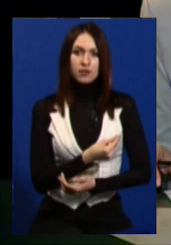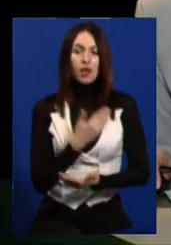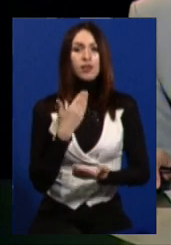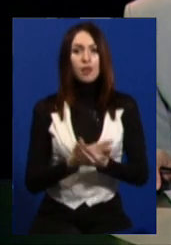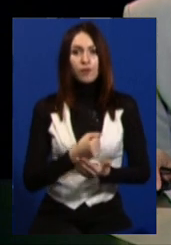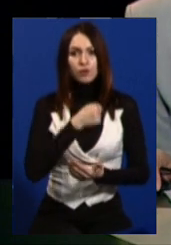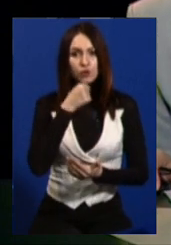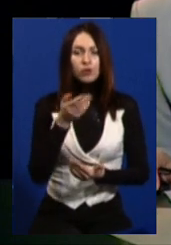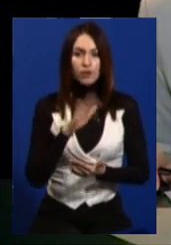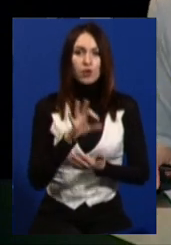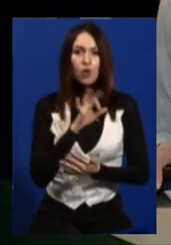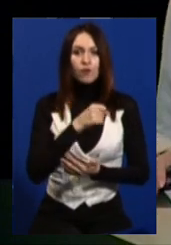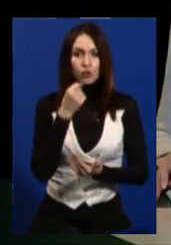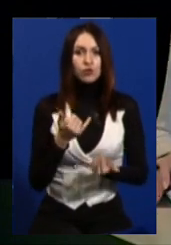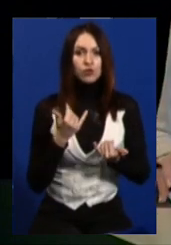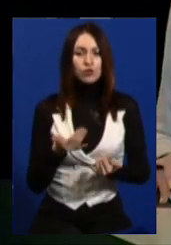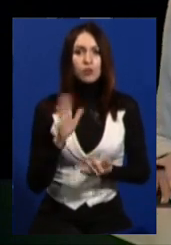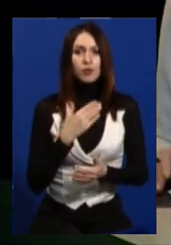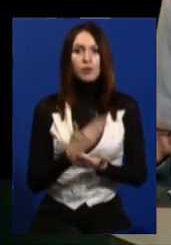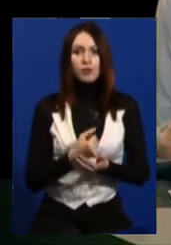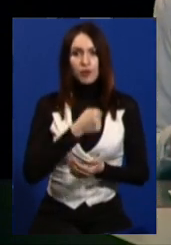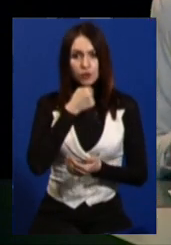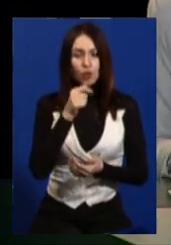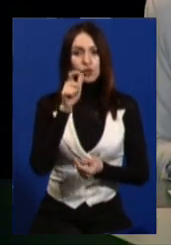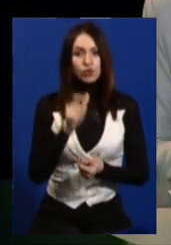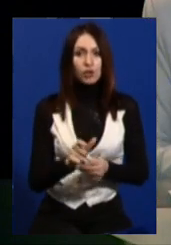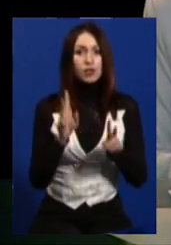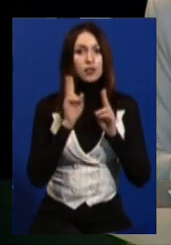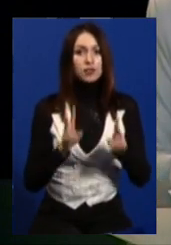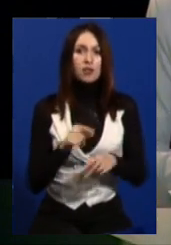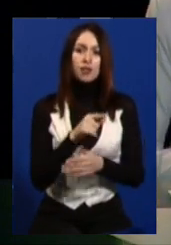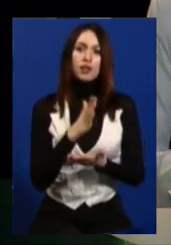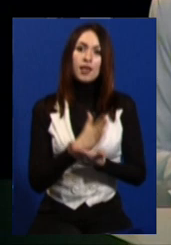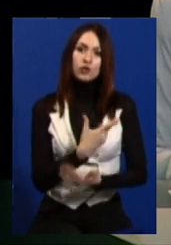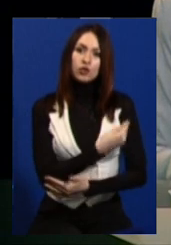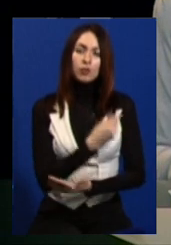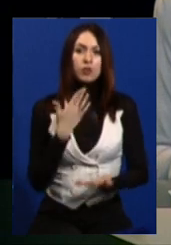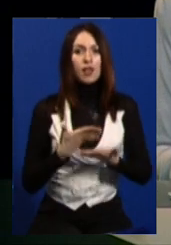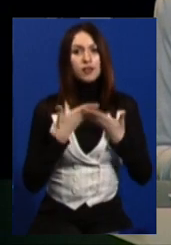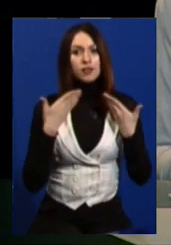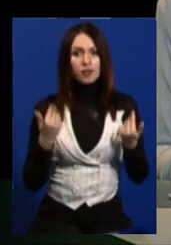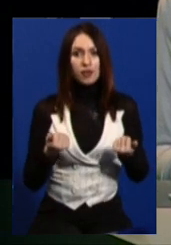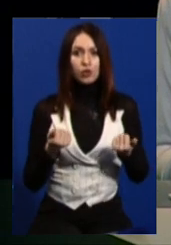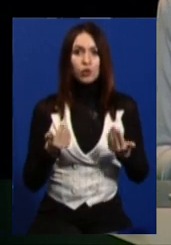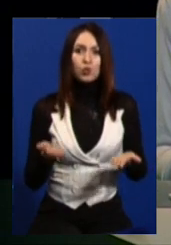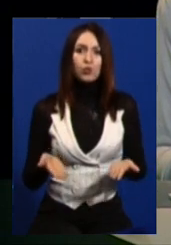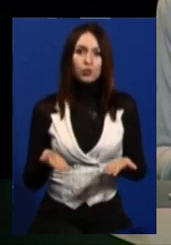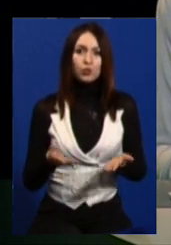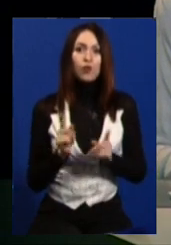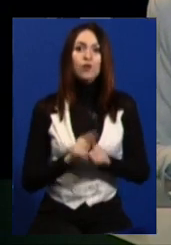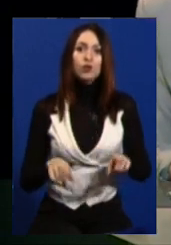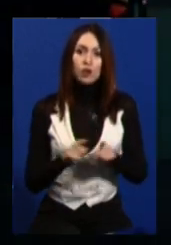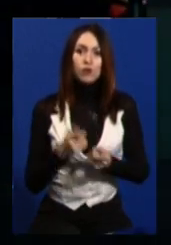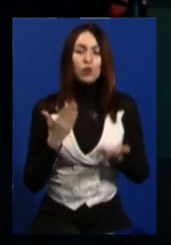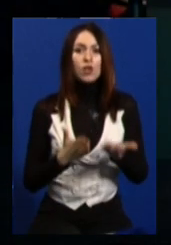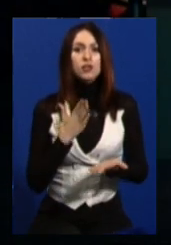наприклад, доросла людина, давайте про дорослих зараз. Давайте. Якщо доросла людина не знає, чи вона має щеплення, чи ні, і все одно, якщо